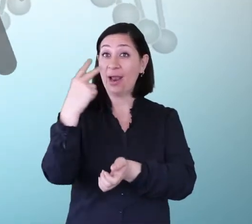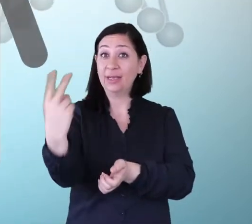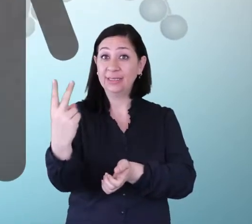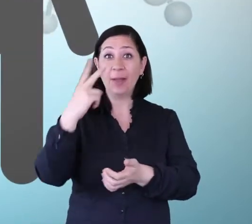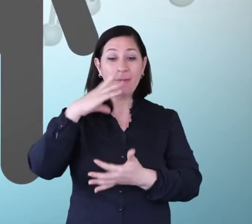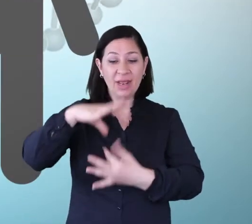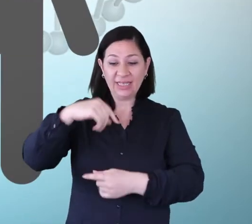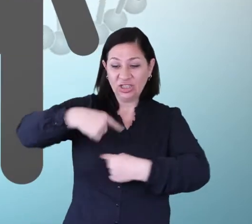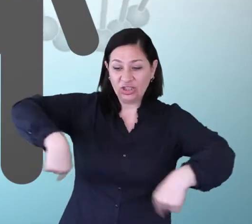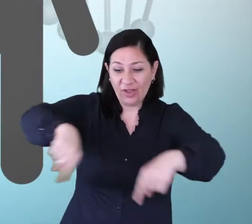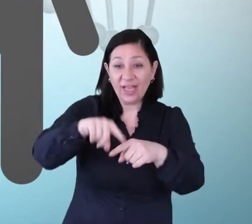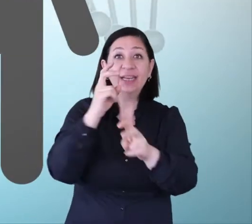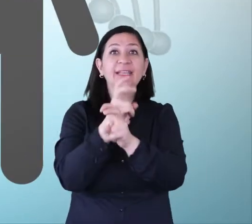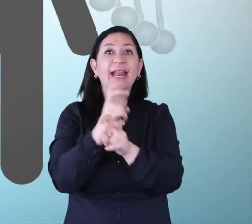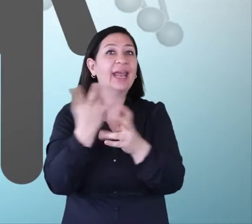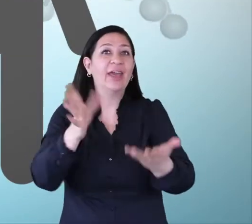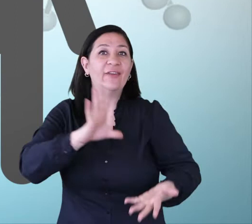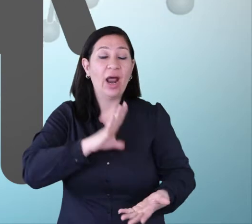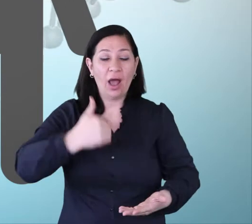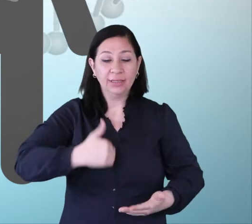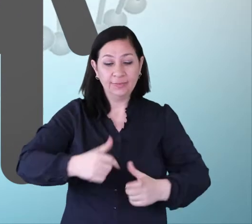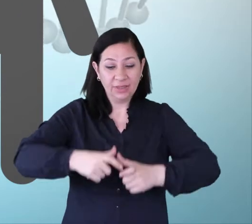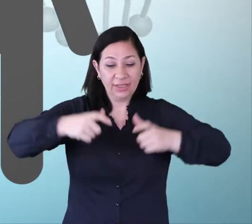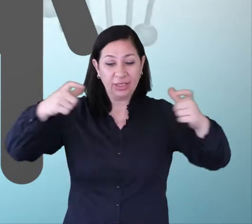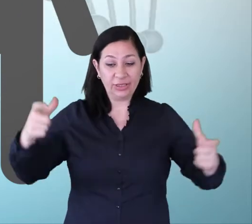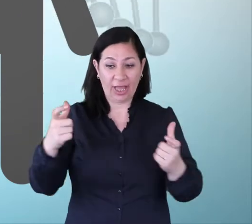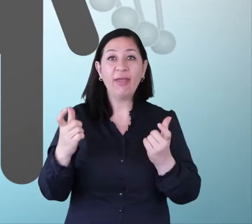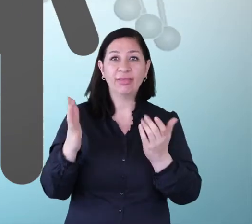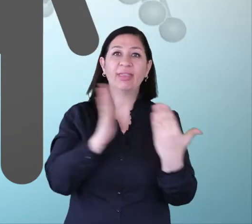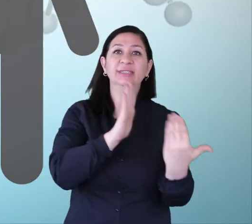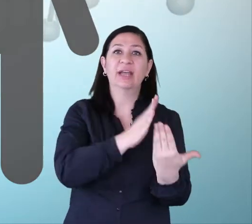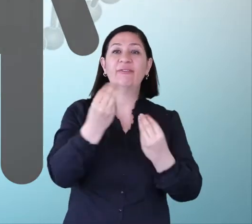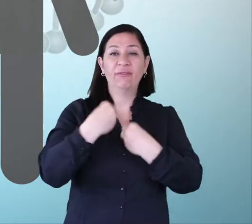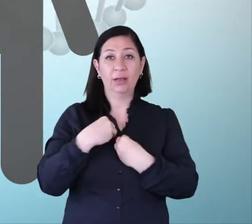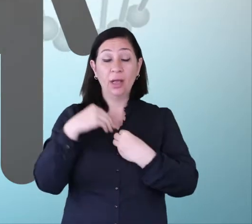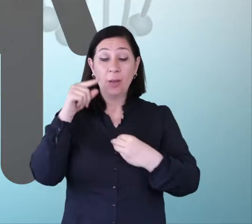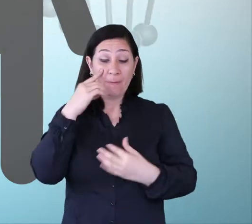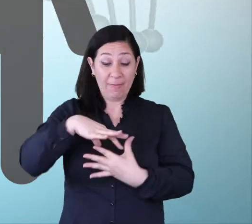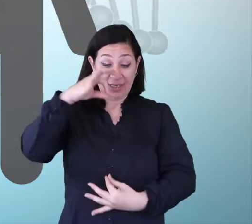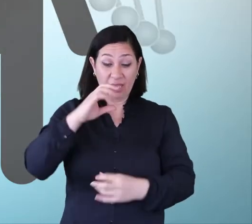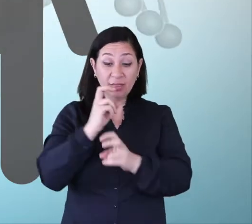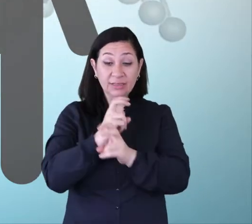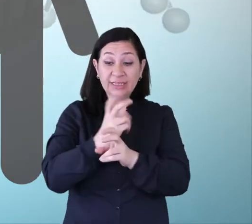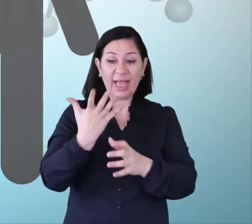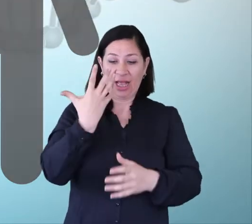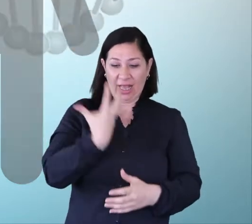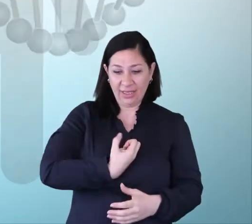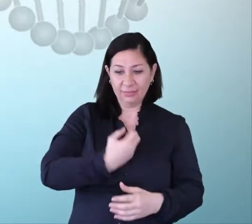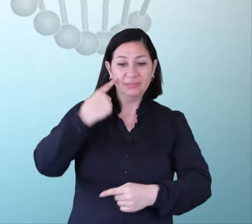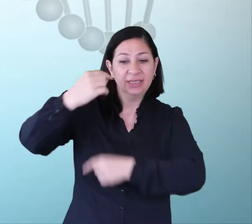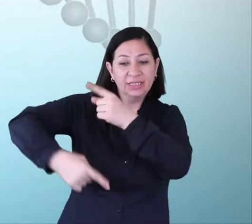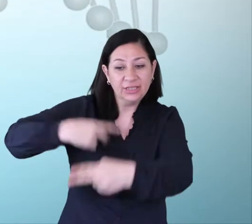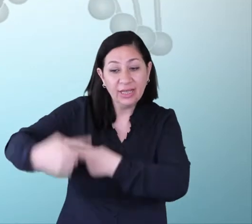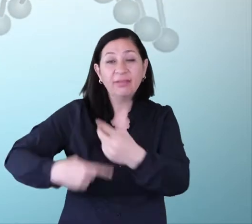Bireyin kendisine ve ailesine ait bireysel ve çevresel risk faktörleri astım gelişimine eğilim yaratır. Bireysel risk